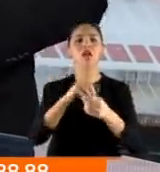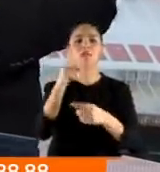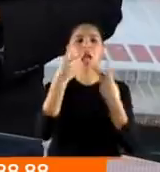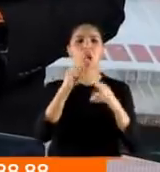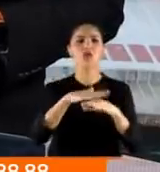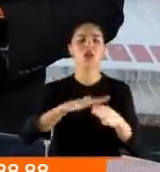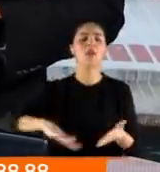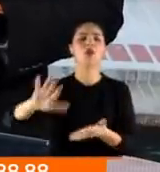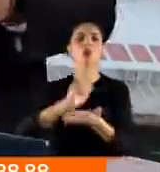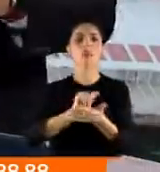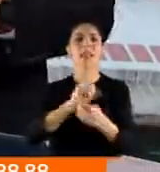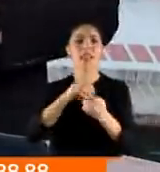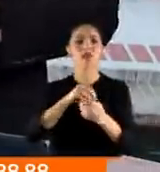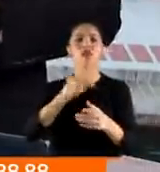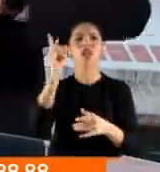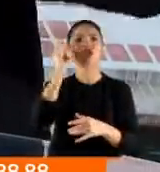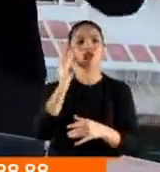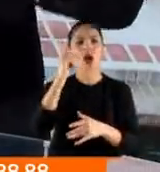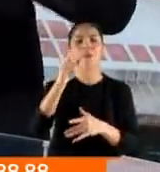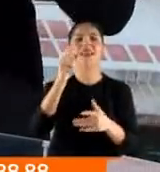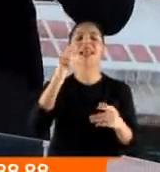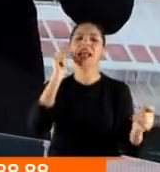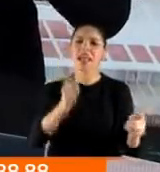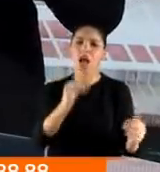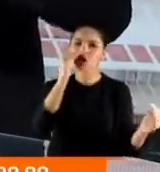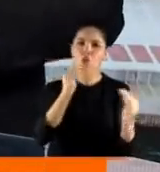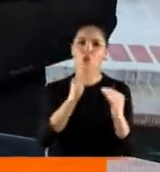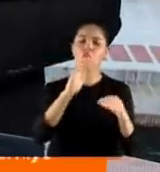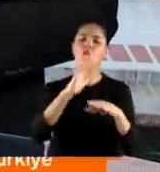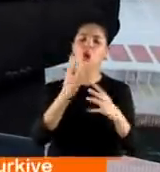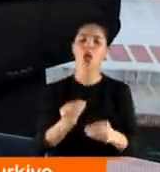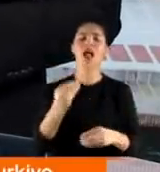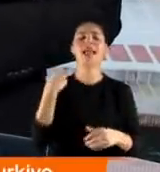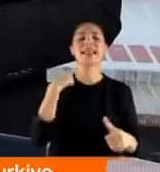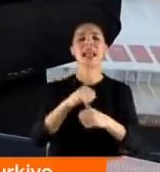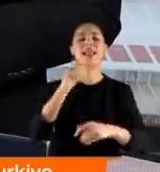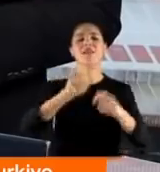yaptı sosyal medyadan ve caminin aslına uygun olarak yeniden restore edileceğini duyurdu.